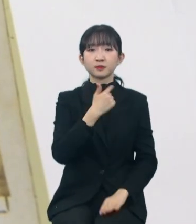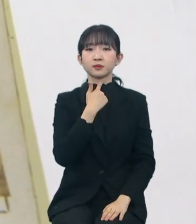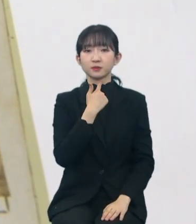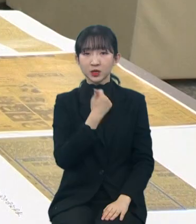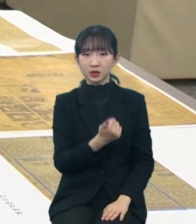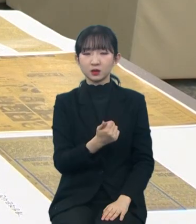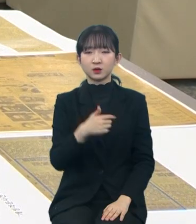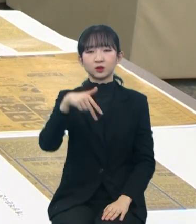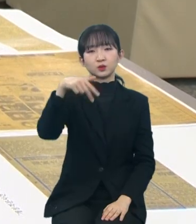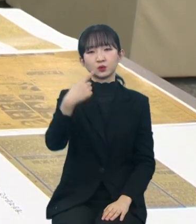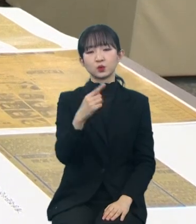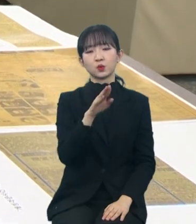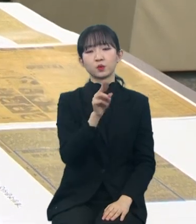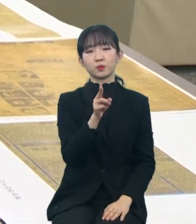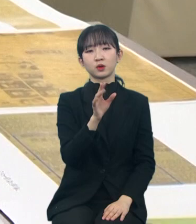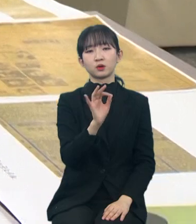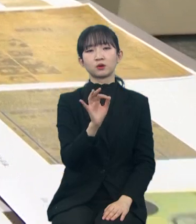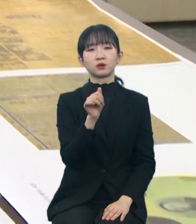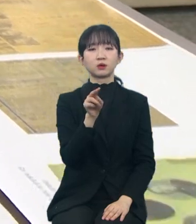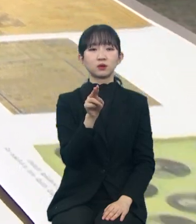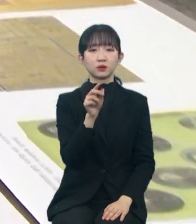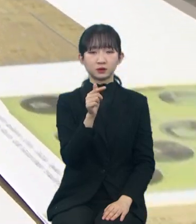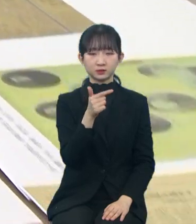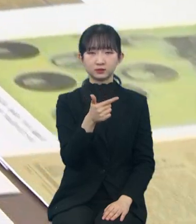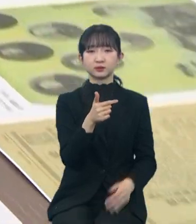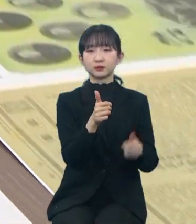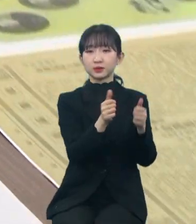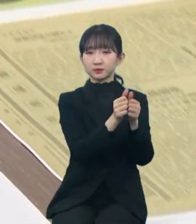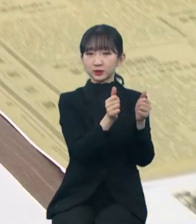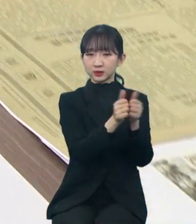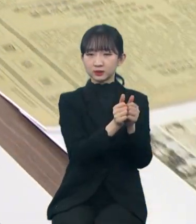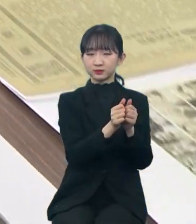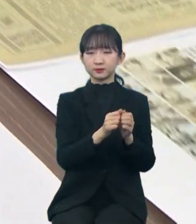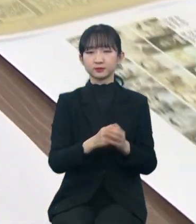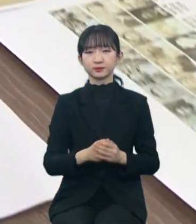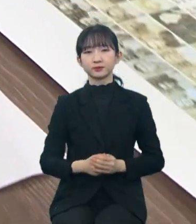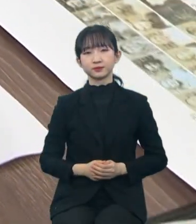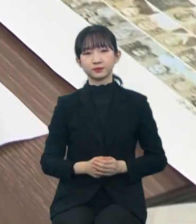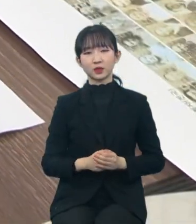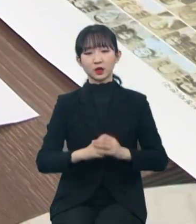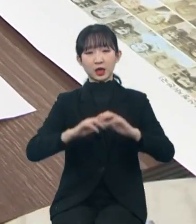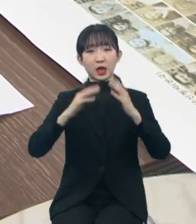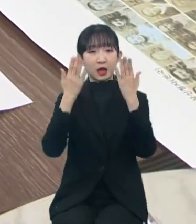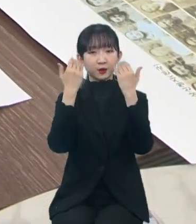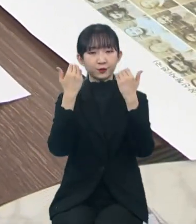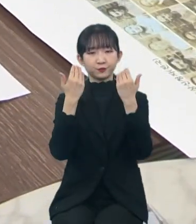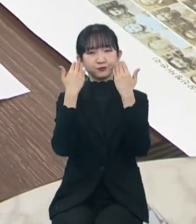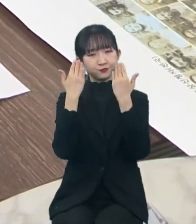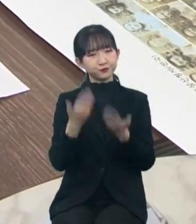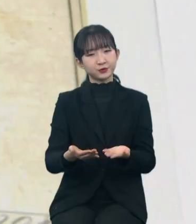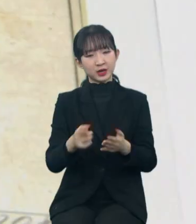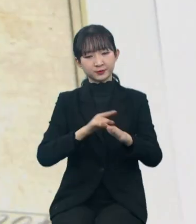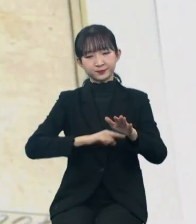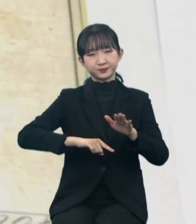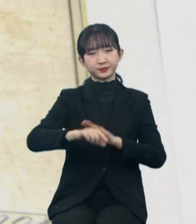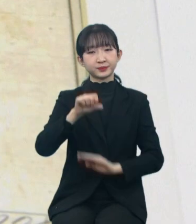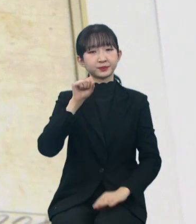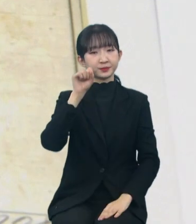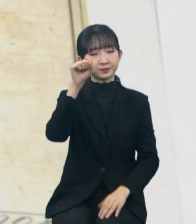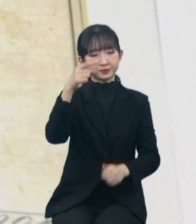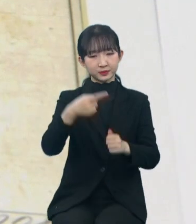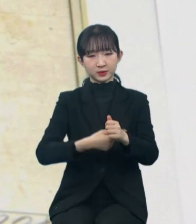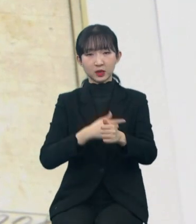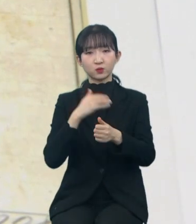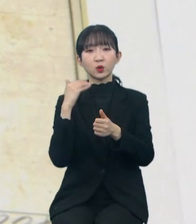지사. 동동여자 고보 재학 중 동맹 휴교를 주도한 혐의로 퇴학당한 뒤 독소회